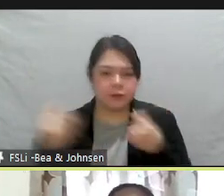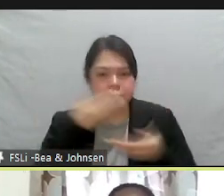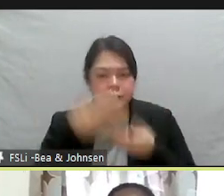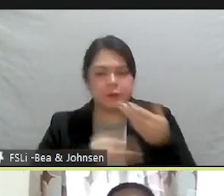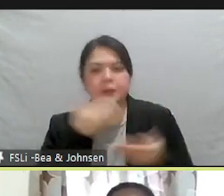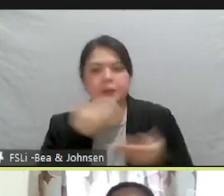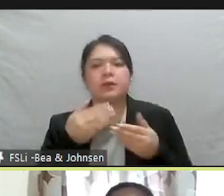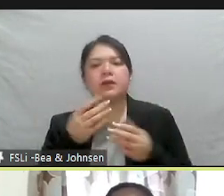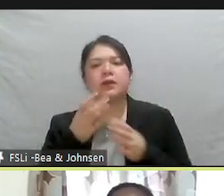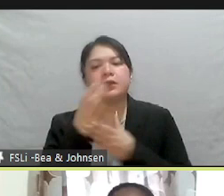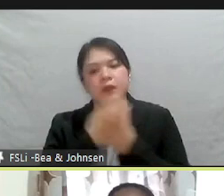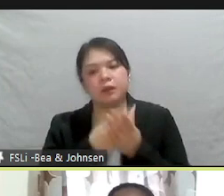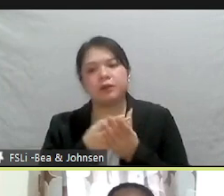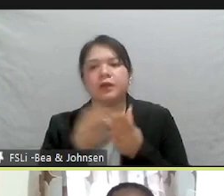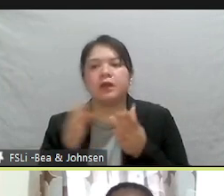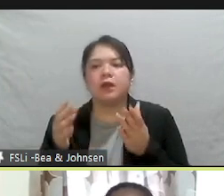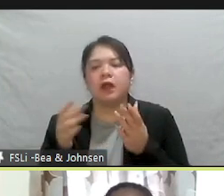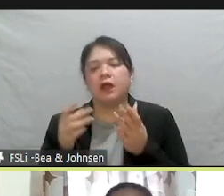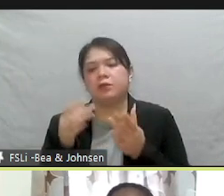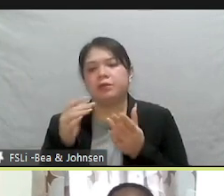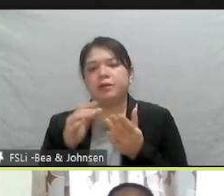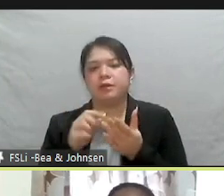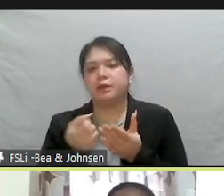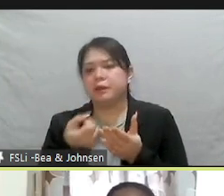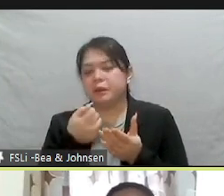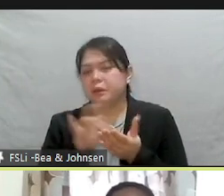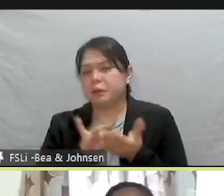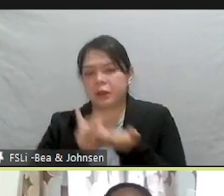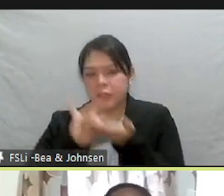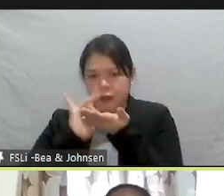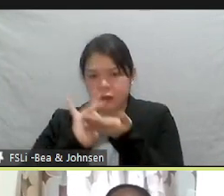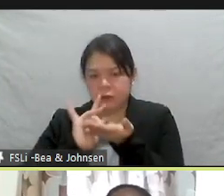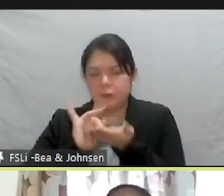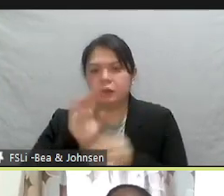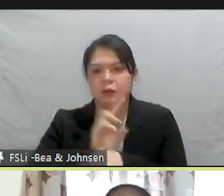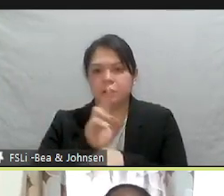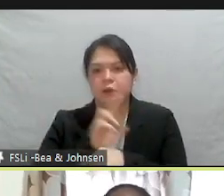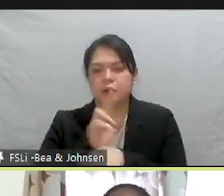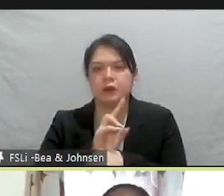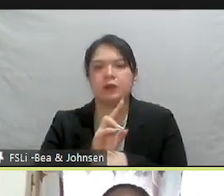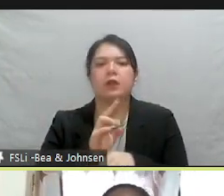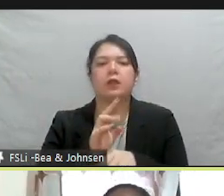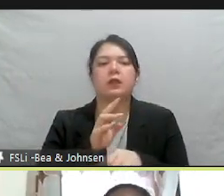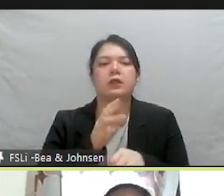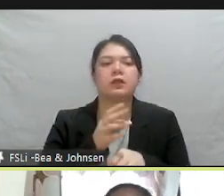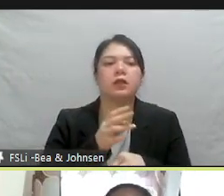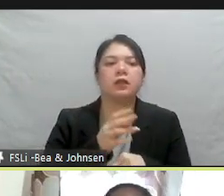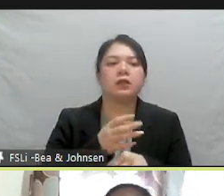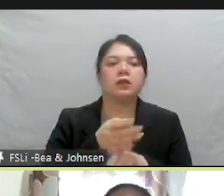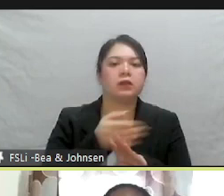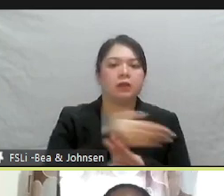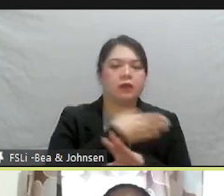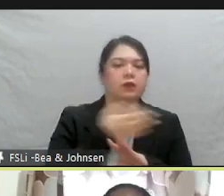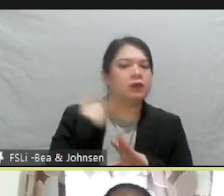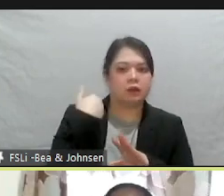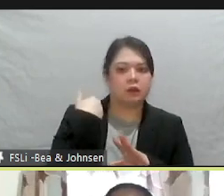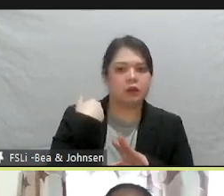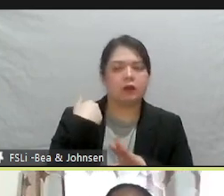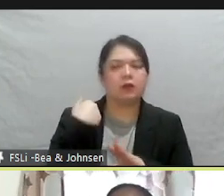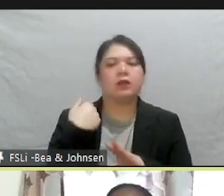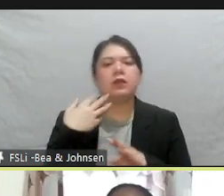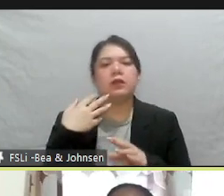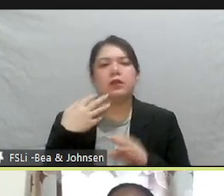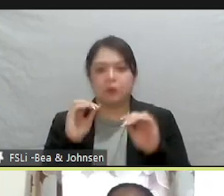katutubong panggagamot na dapat napapag-aralan na hindi ginagamit ang salitang banyaga. Kasi may mga